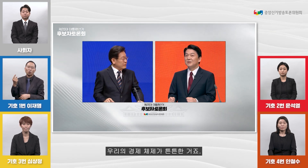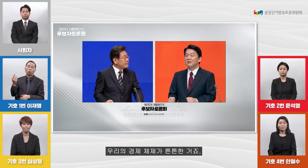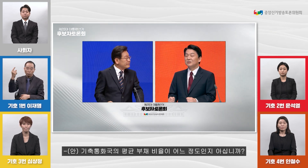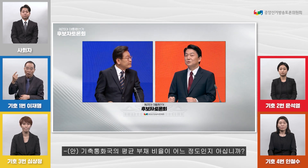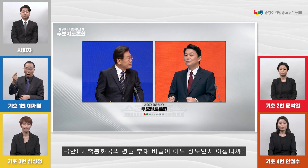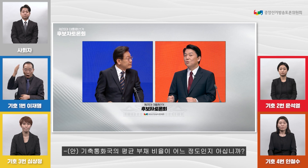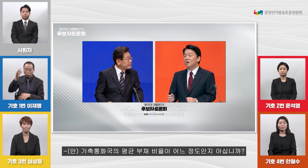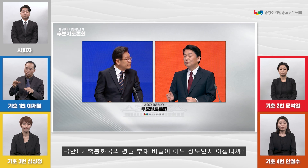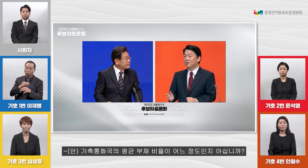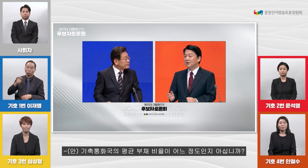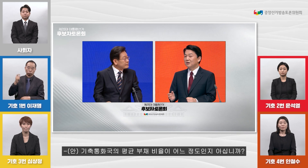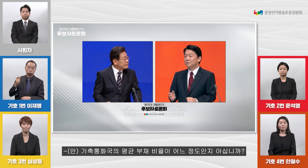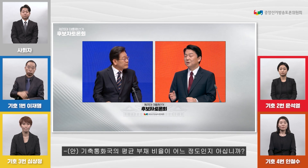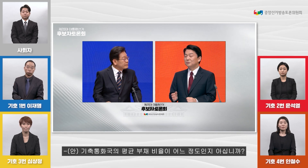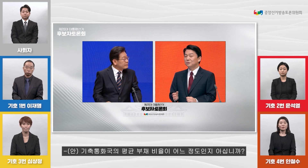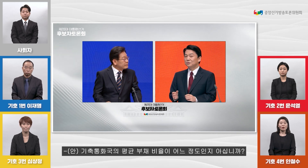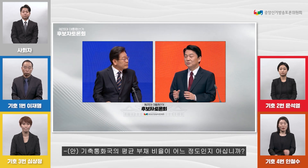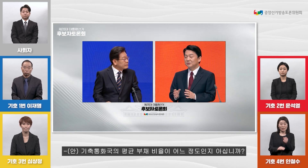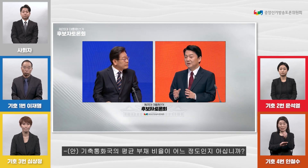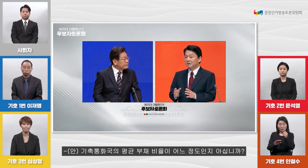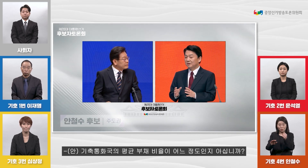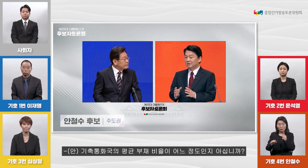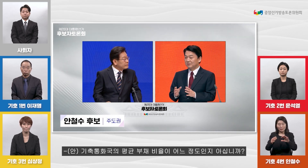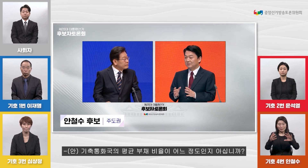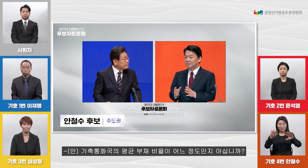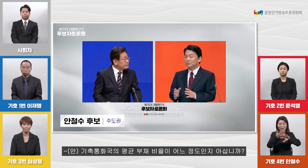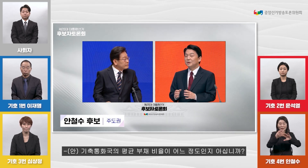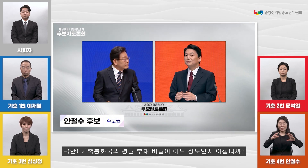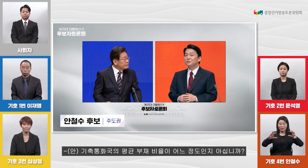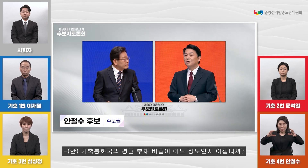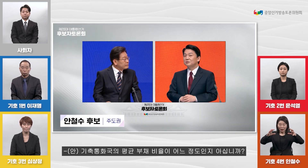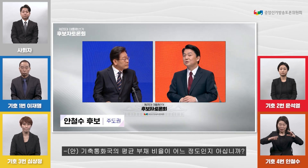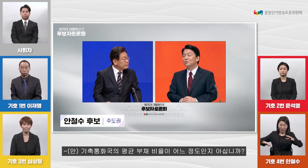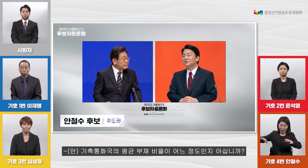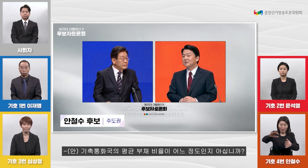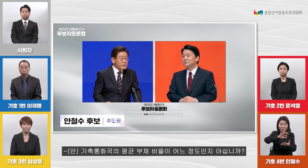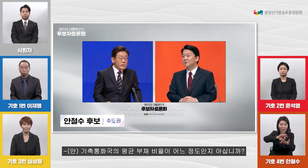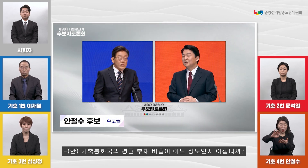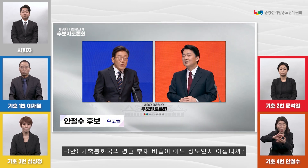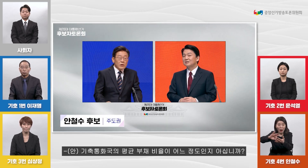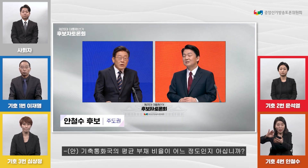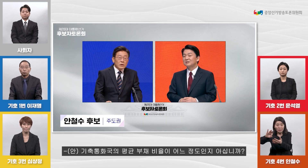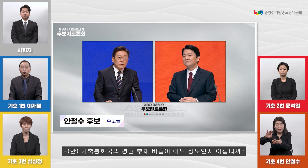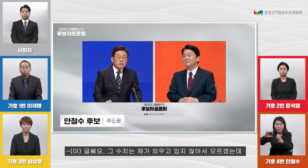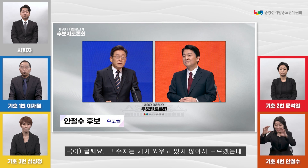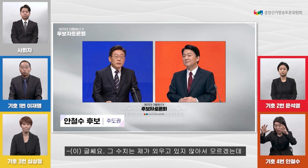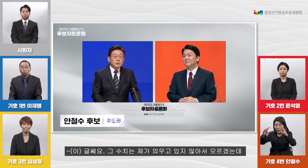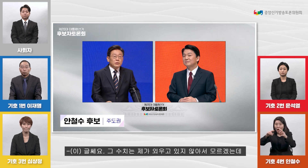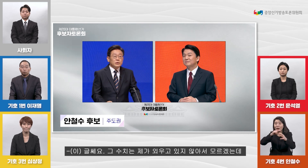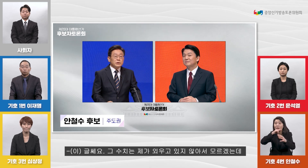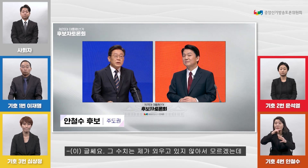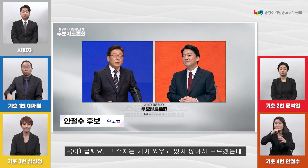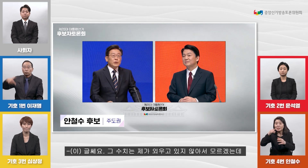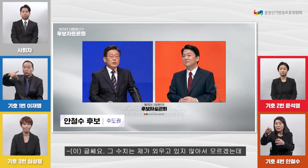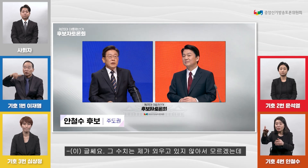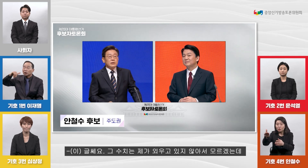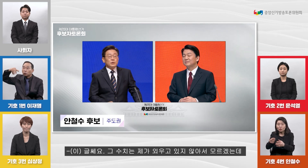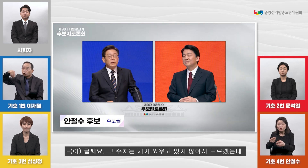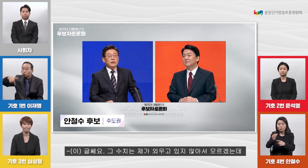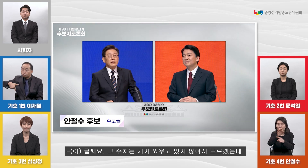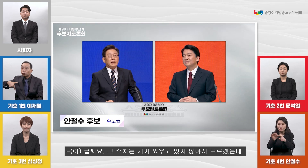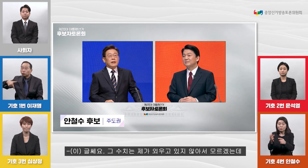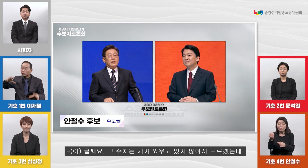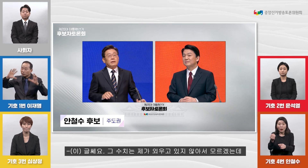거죠. 기축통화국의 평균 그 부채 비율이 어느 정도인지 아십니까? 글쎄 그 수치는 제가 외우고 있지